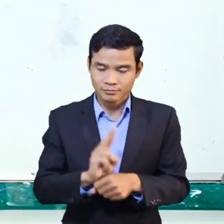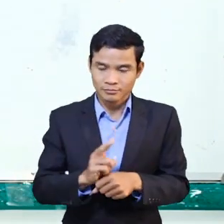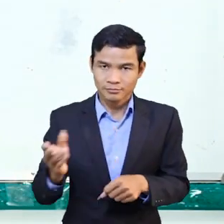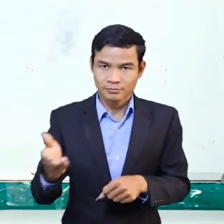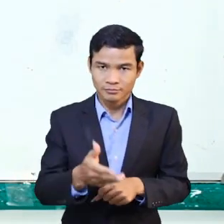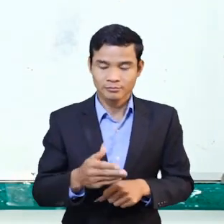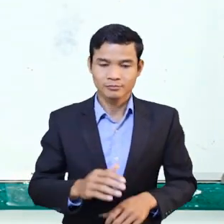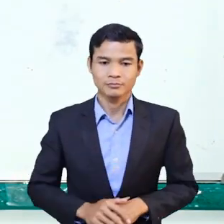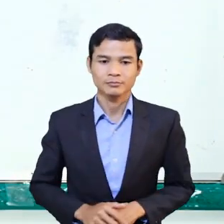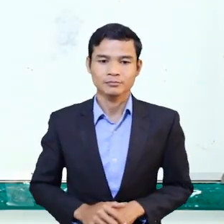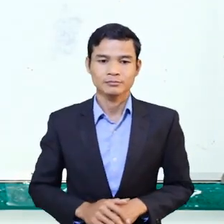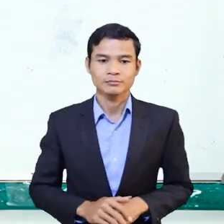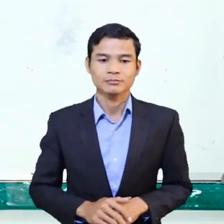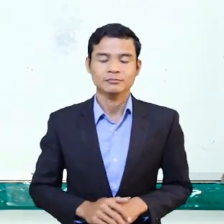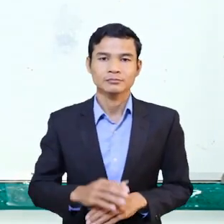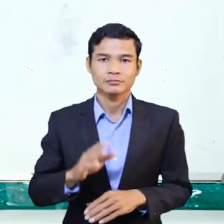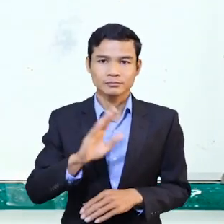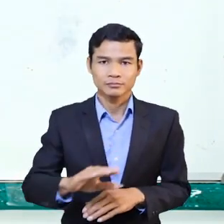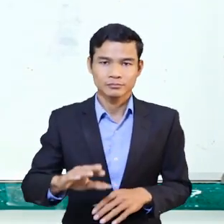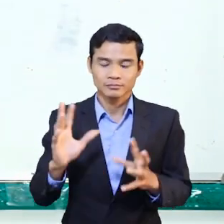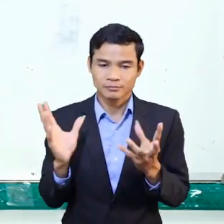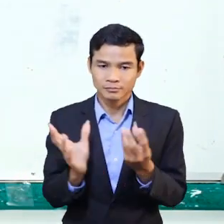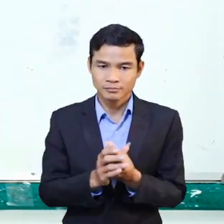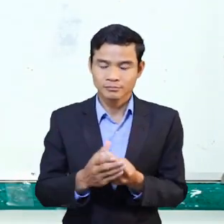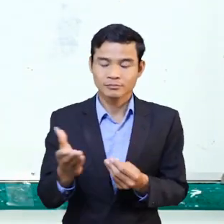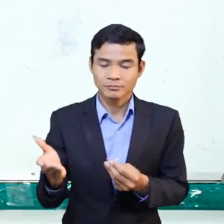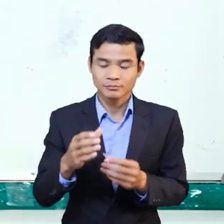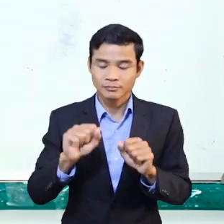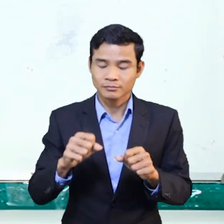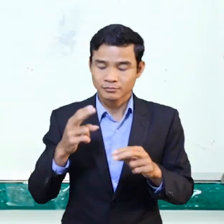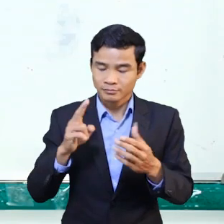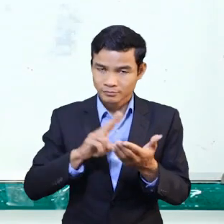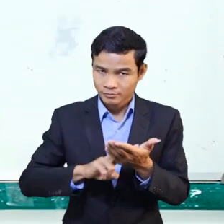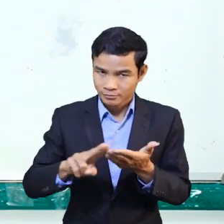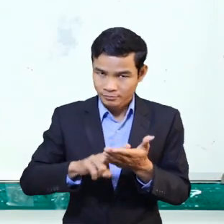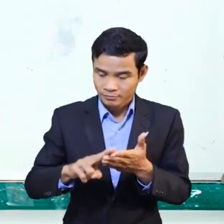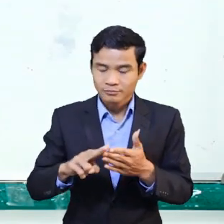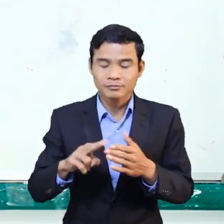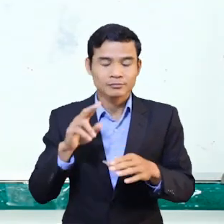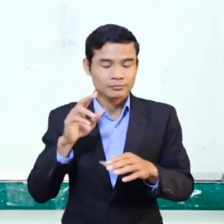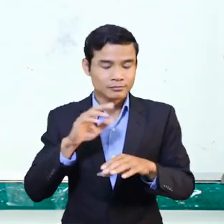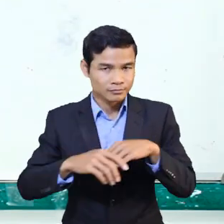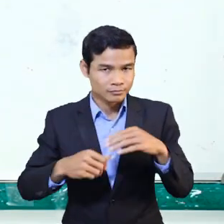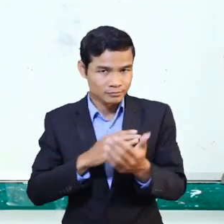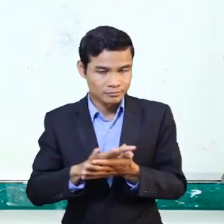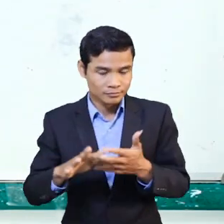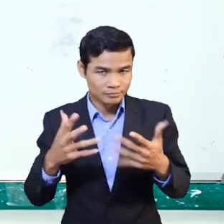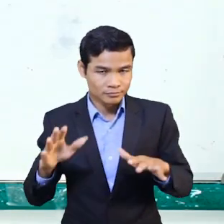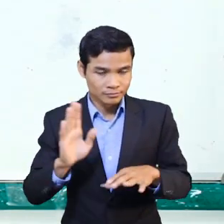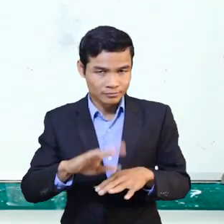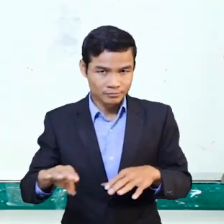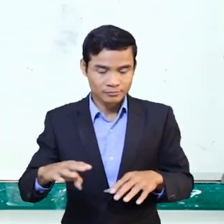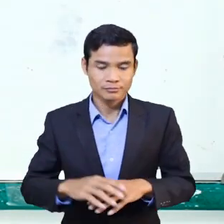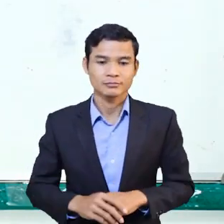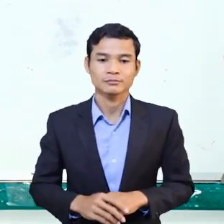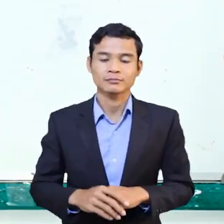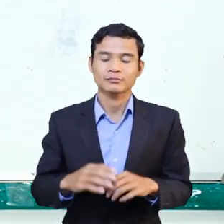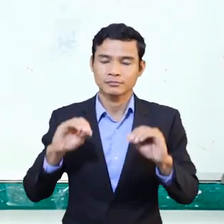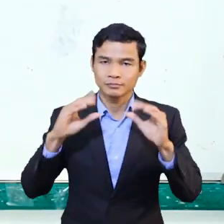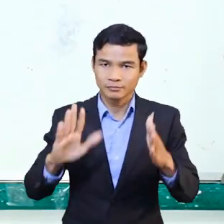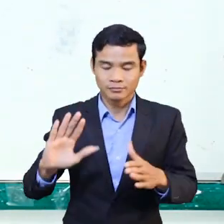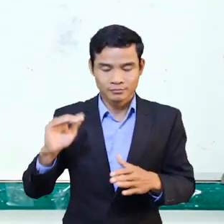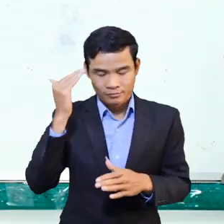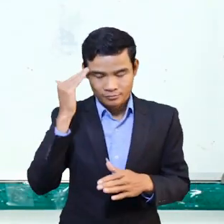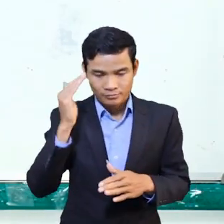tề. Chà, con chà, tất con bán thuê à nà mai đời ca liêng xâm ạc đại hà rừng nơ con. Chà, nếu cô sẵn